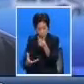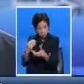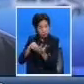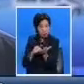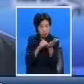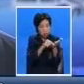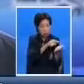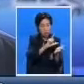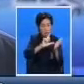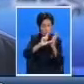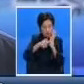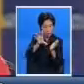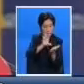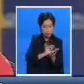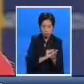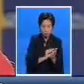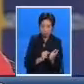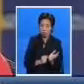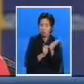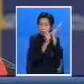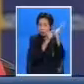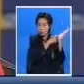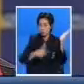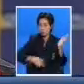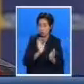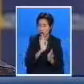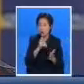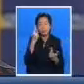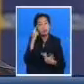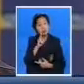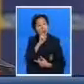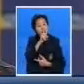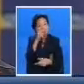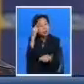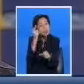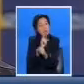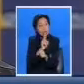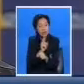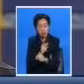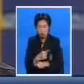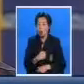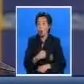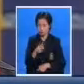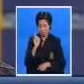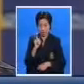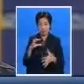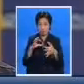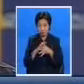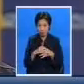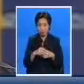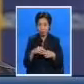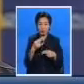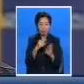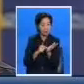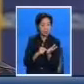ท่านนายกเห็นยังไงครับคือโดยปกติเนี่ยนะครับเรื่องของการถวายฎีกาเนี่ยก็จะมีขั้นตอนนะครับในเรื่องนี้แล้วก็